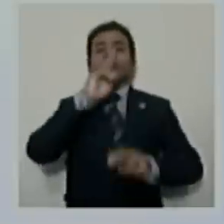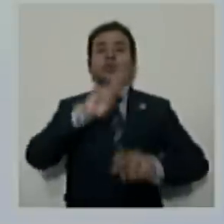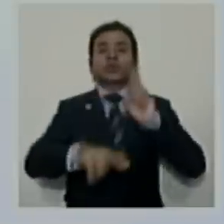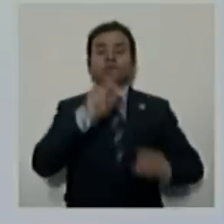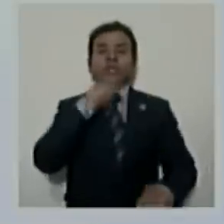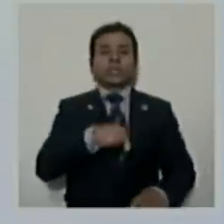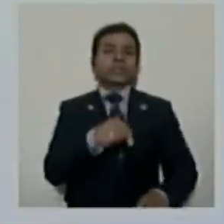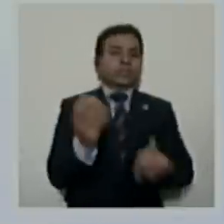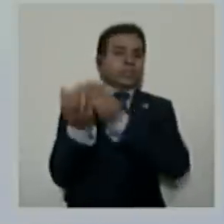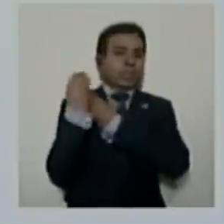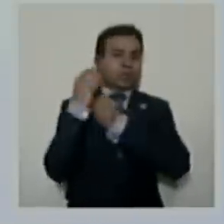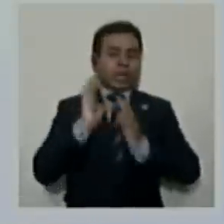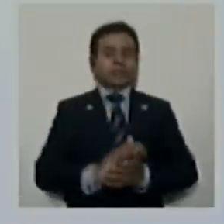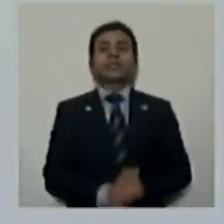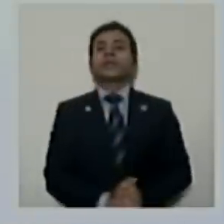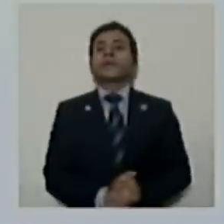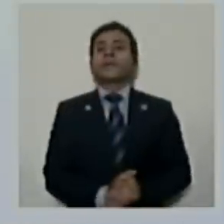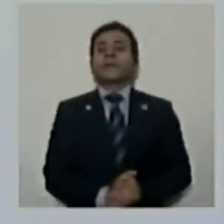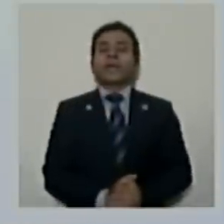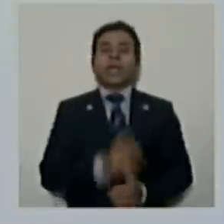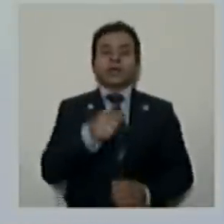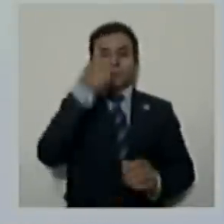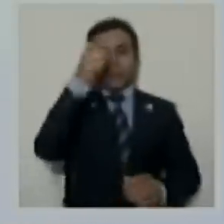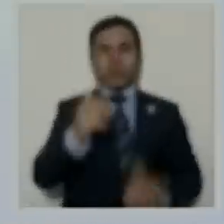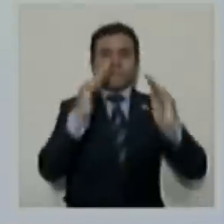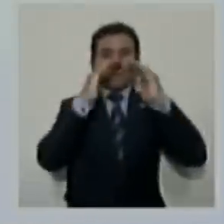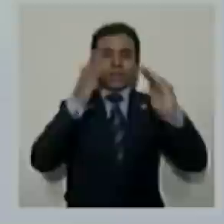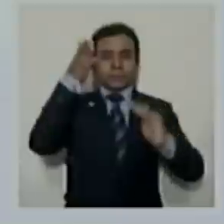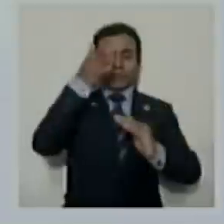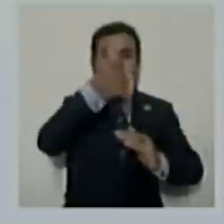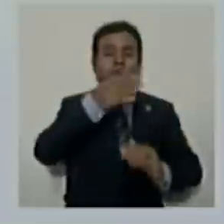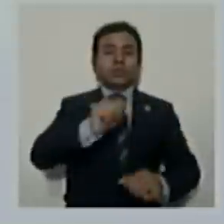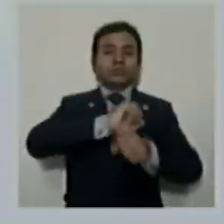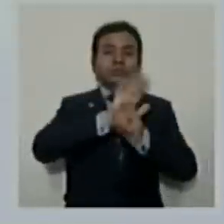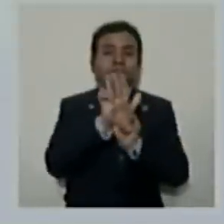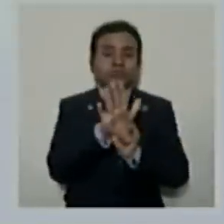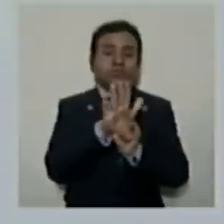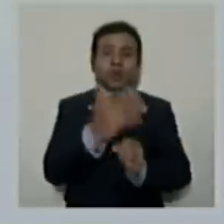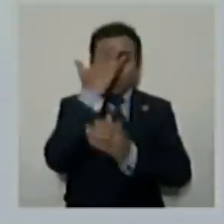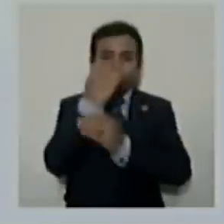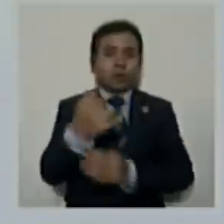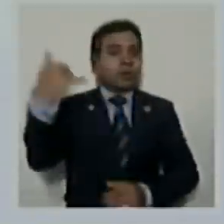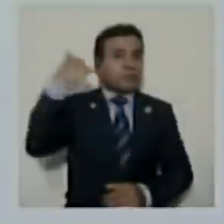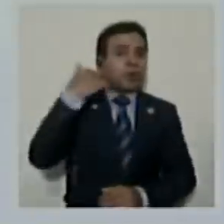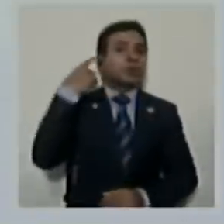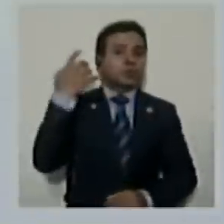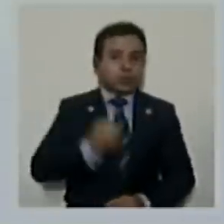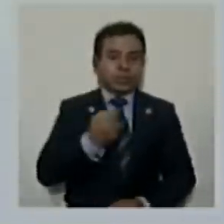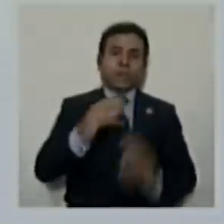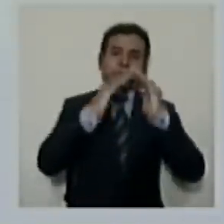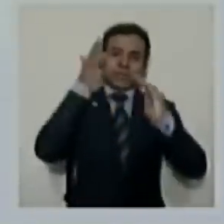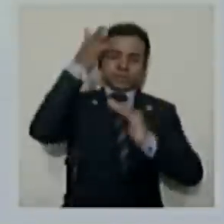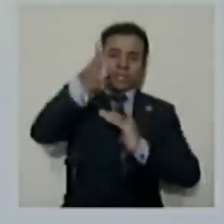এটার মানে যেটা নিয়ন্ত্রণটা স্বাস্থ্য অধিদপ্তর কর্তৃক এখন এই নিয়ন্ত্রণটা হচ্ছে এবং আমাদের বাড়ি